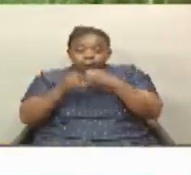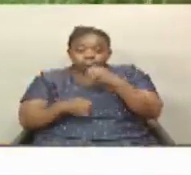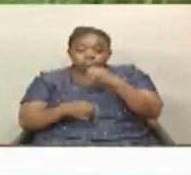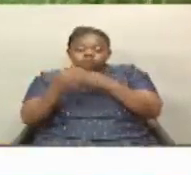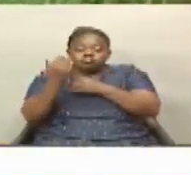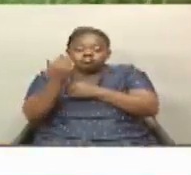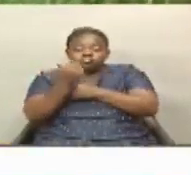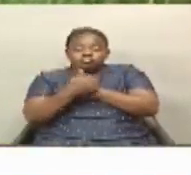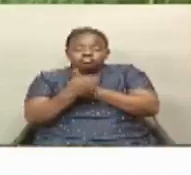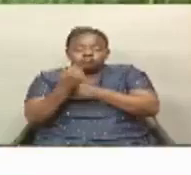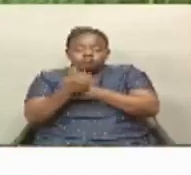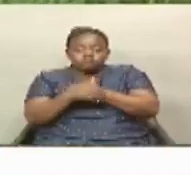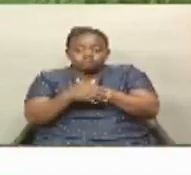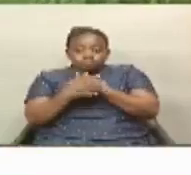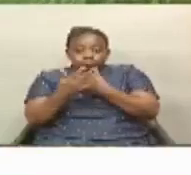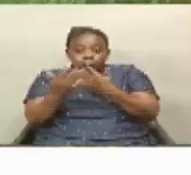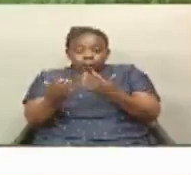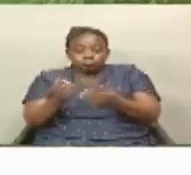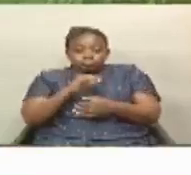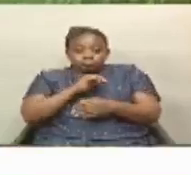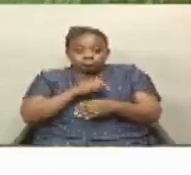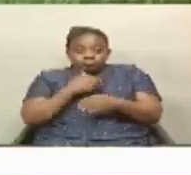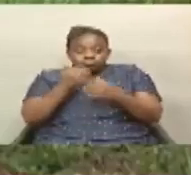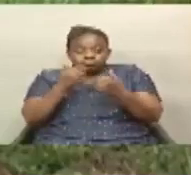computers atenga abana wa